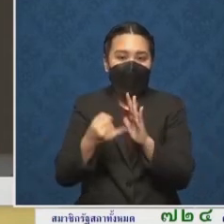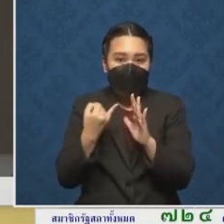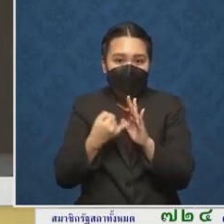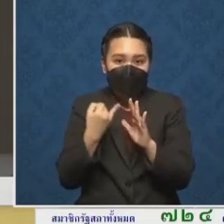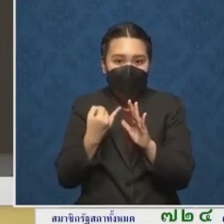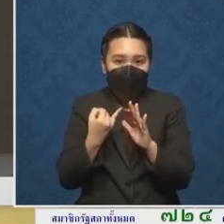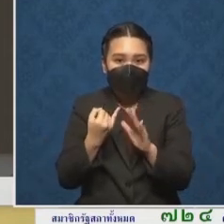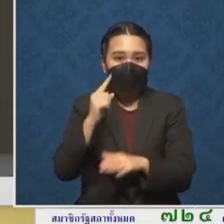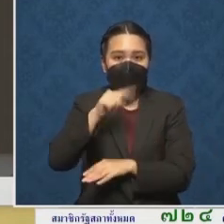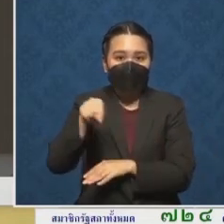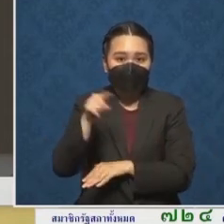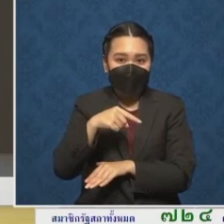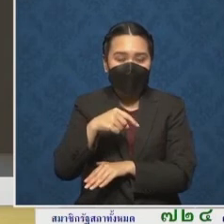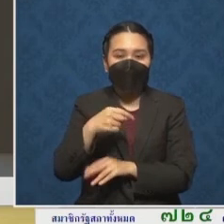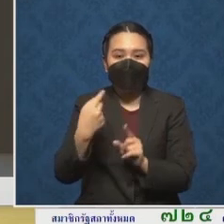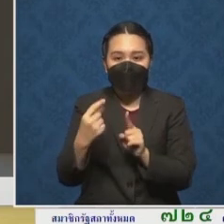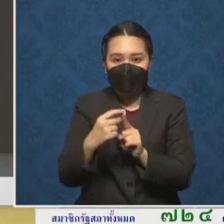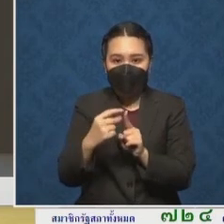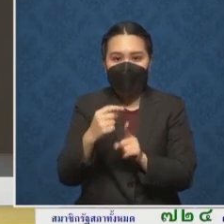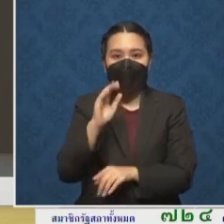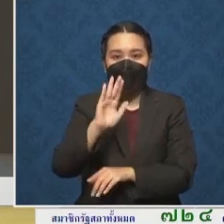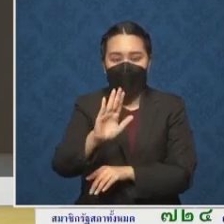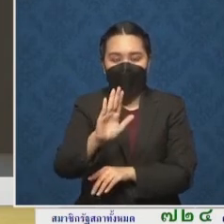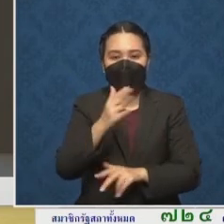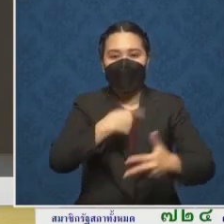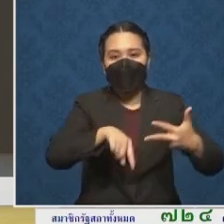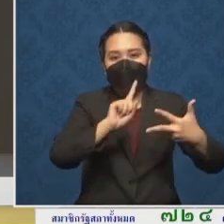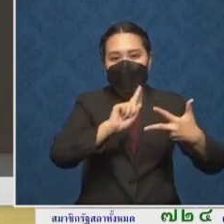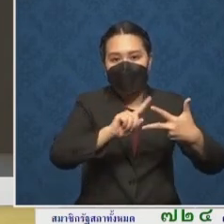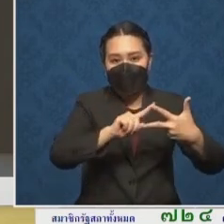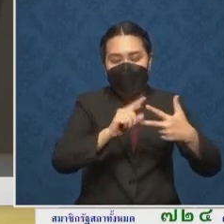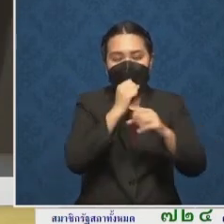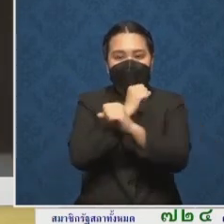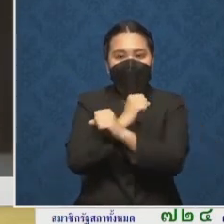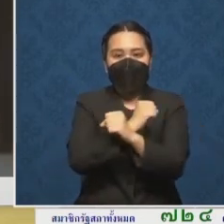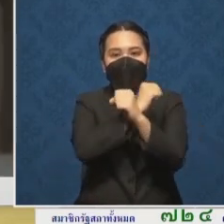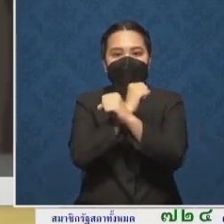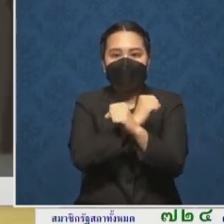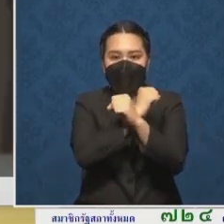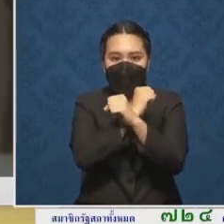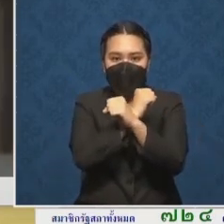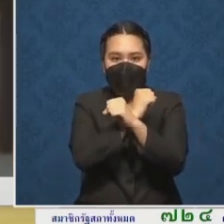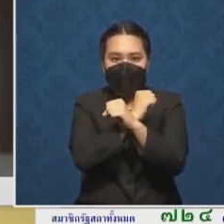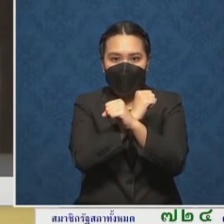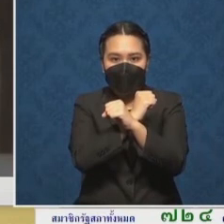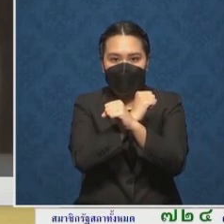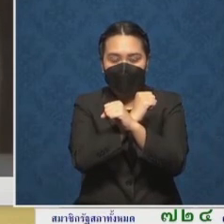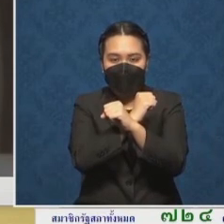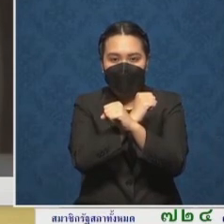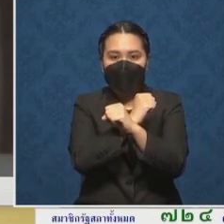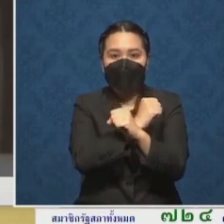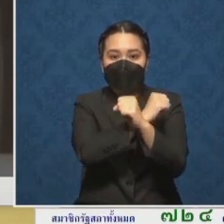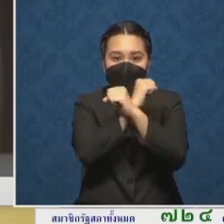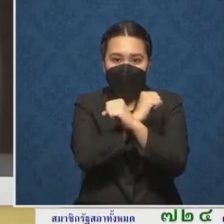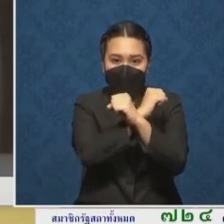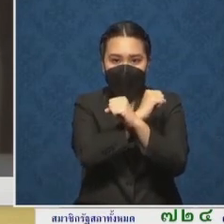รือที่เราเรียกเป็นภาษาฝรั่งว่า interoperability อันที่2ก็คือมีความปลอดภัย